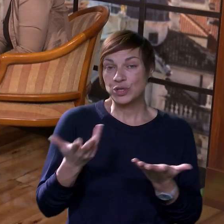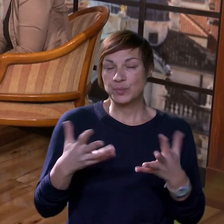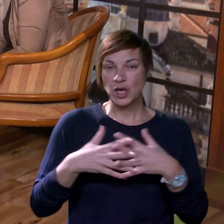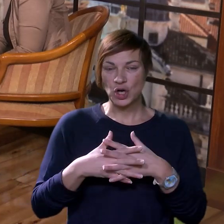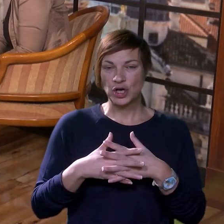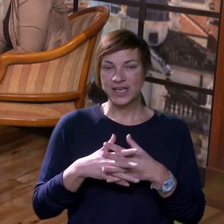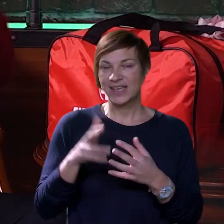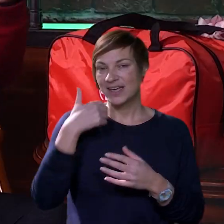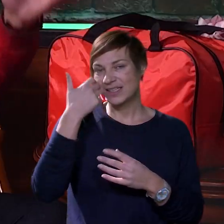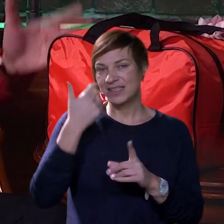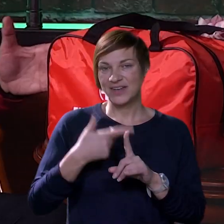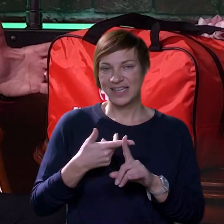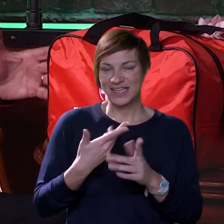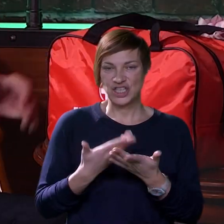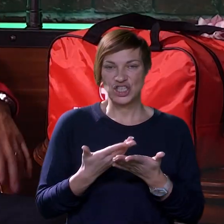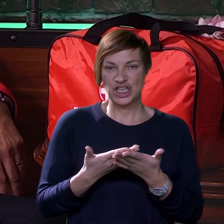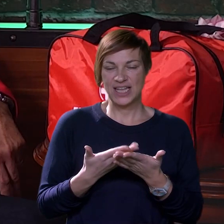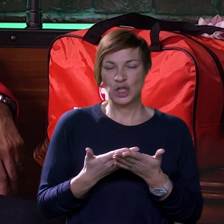bilo koji grad,